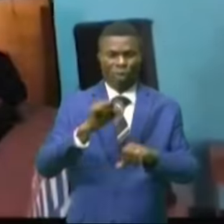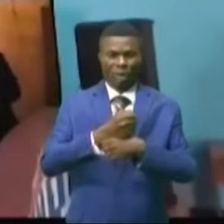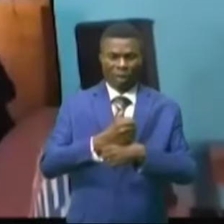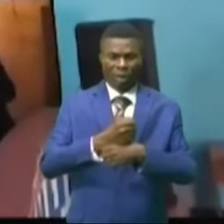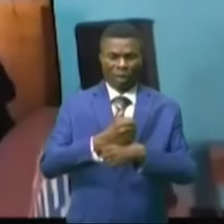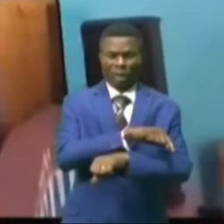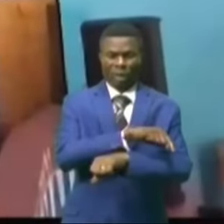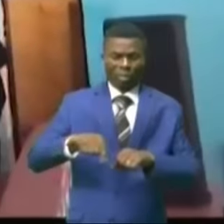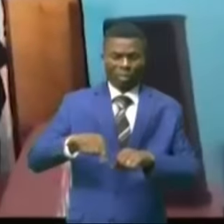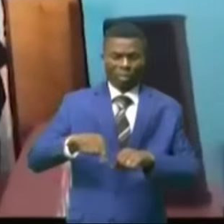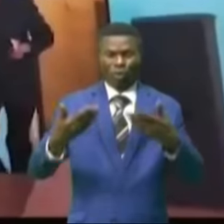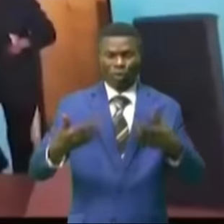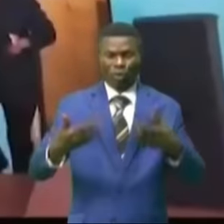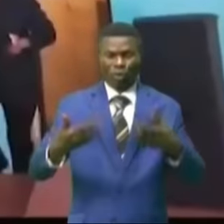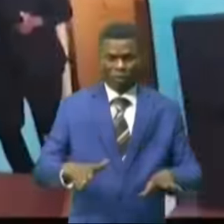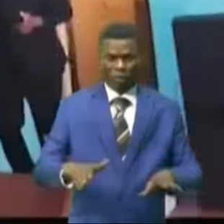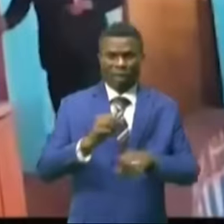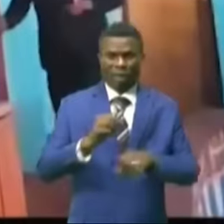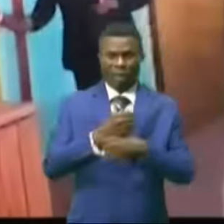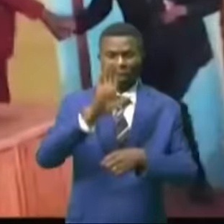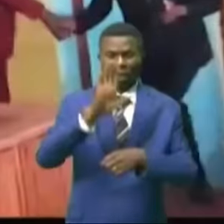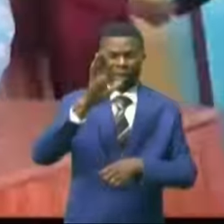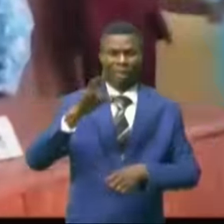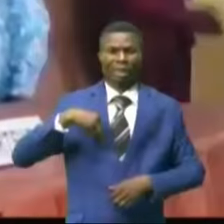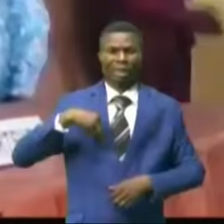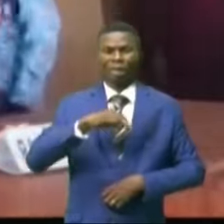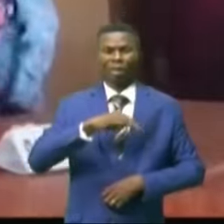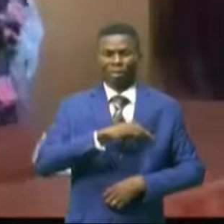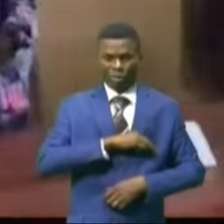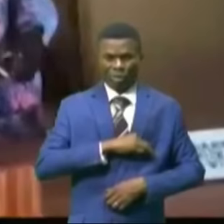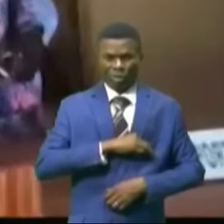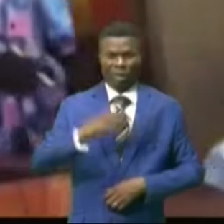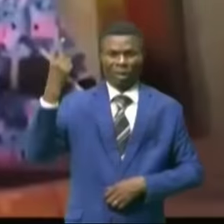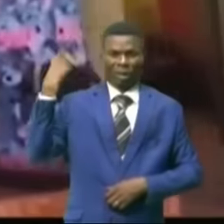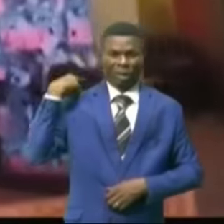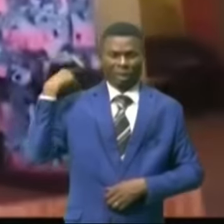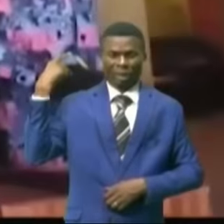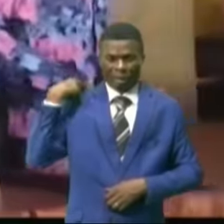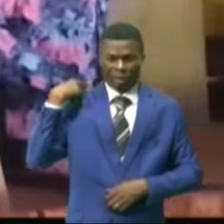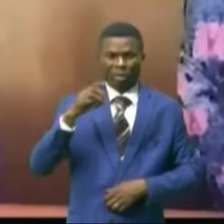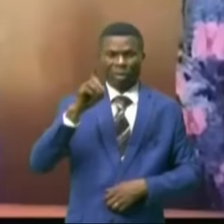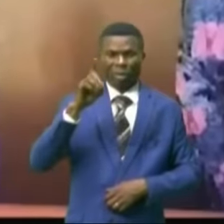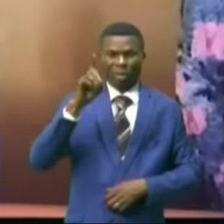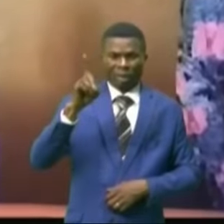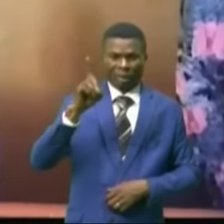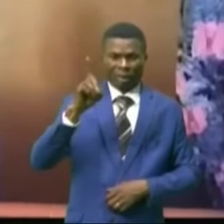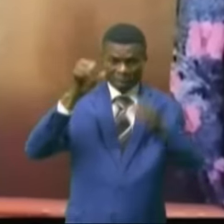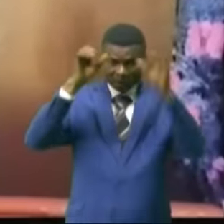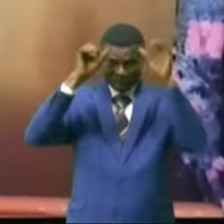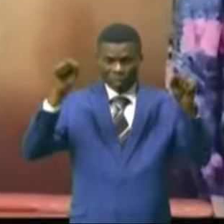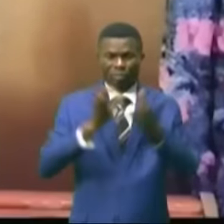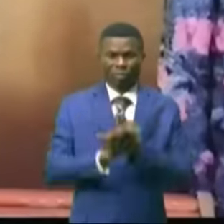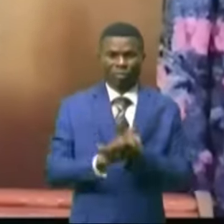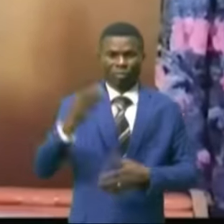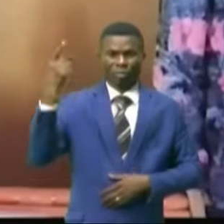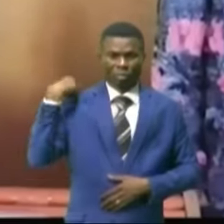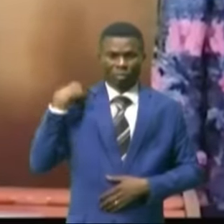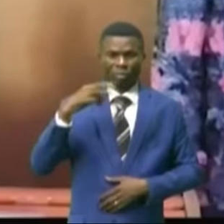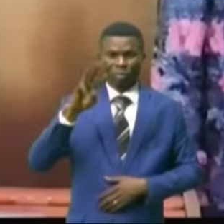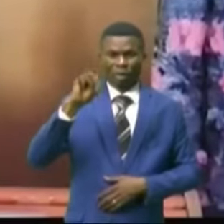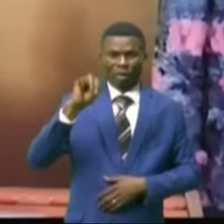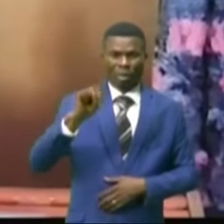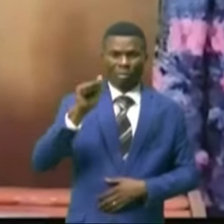bureau définitif composé de 5 membres dont l'honorable Delcy Mata Delcy, président. L'honorable